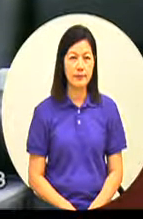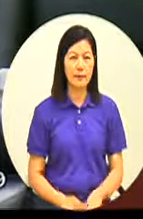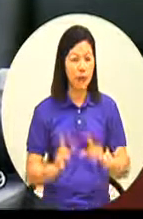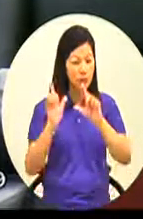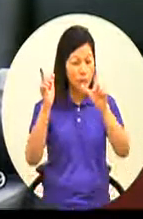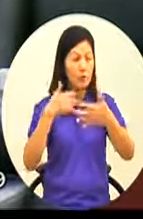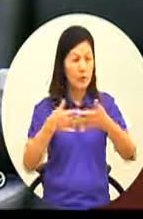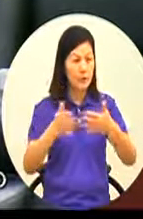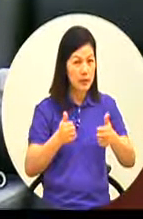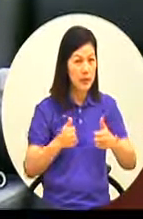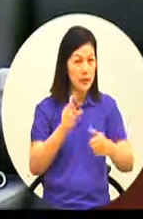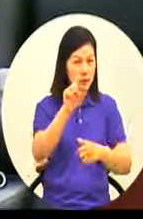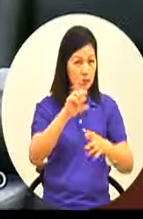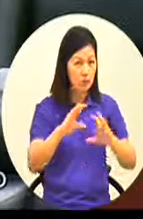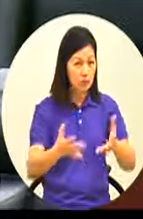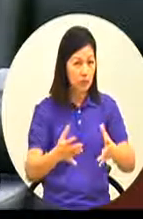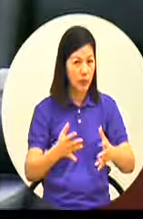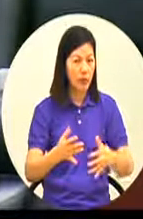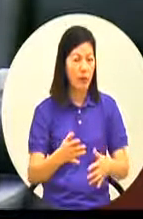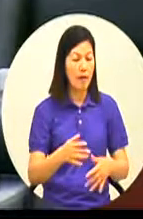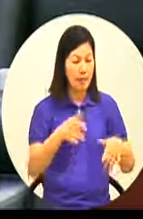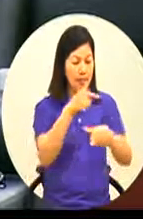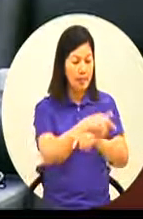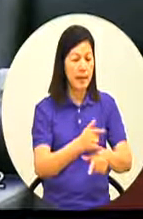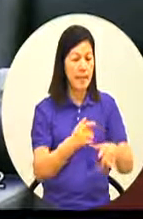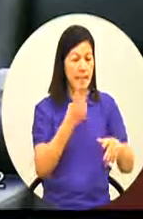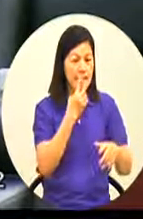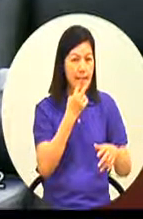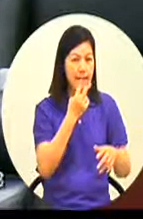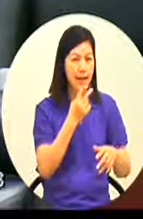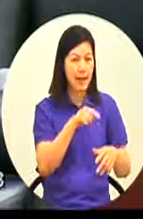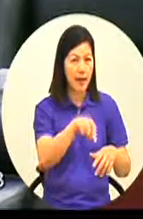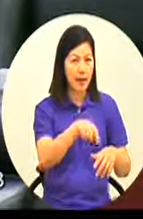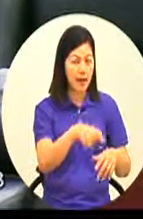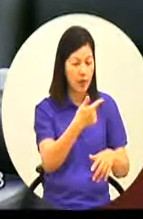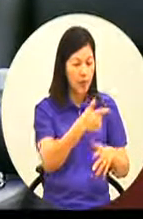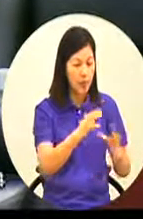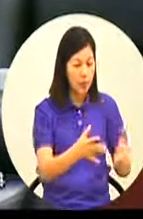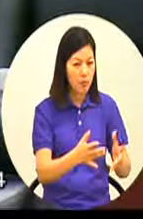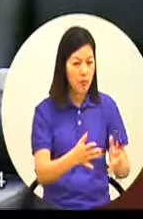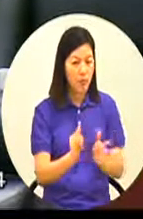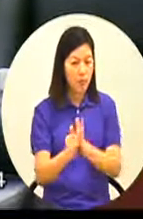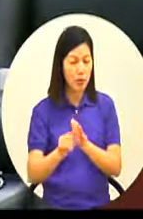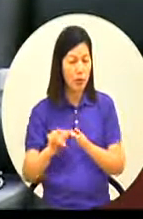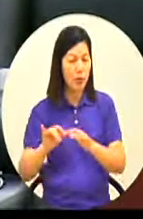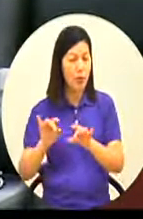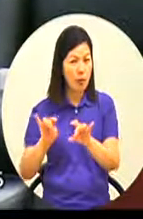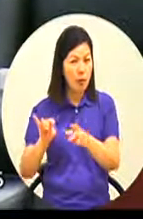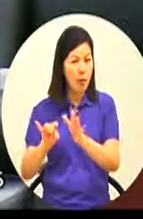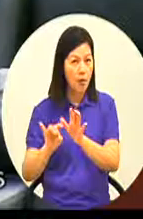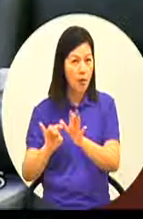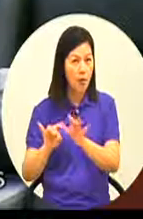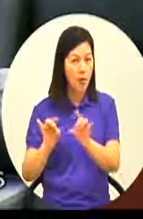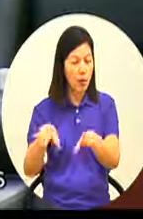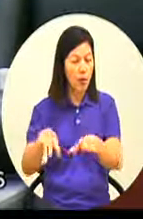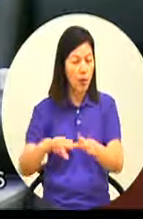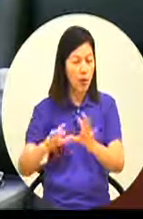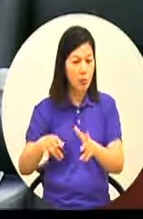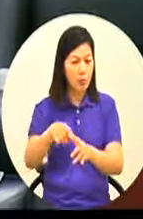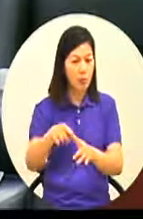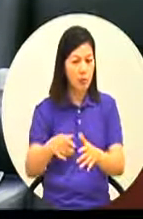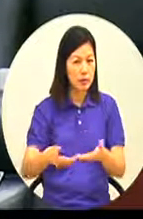东协十国是南亚六国纽澳这边哦，就是城市外交就是比较有互动，就